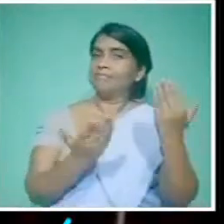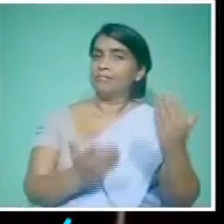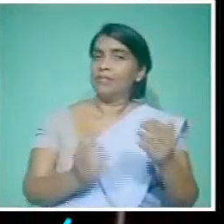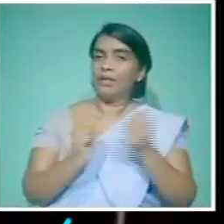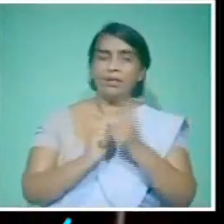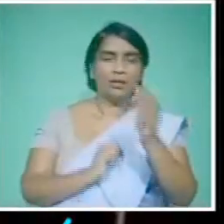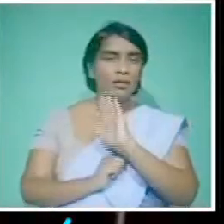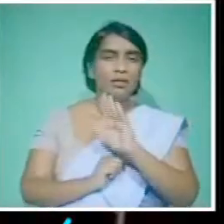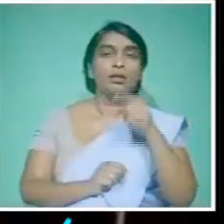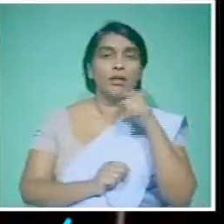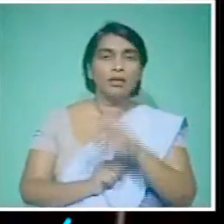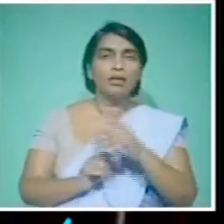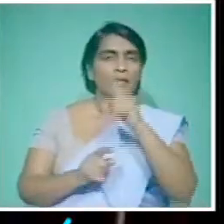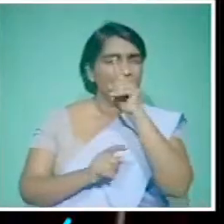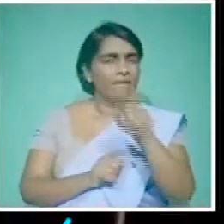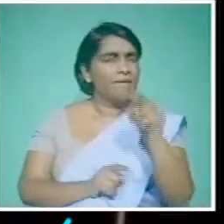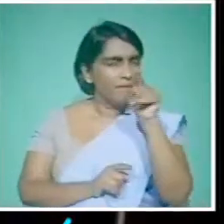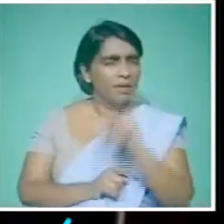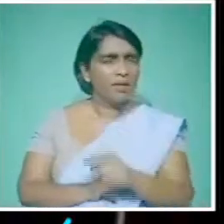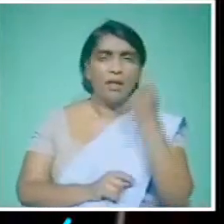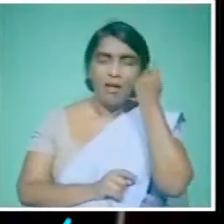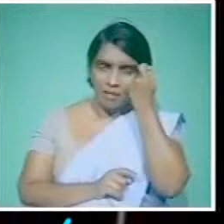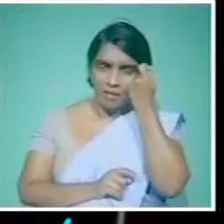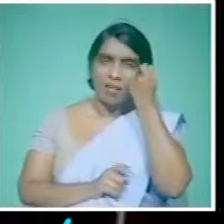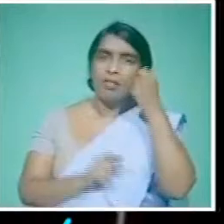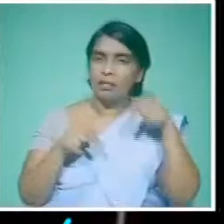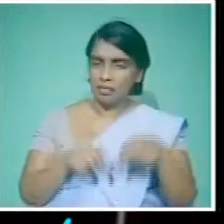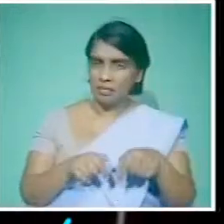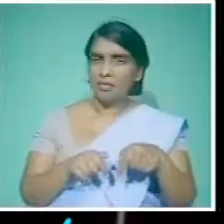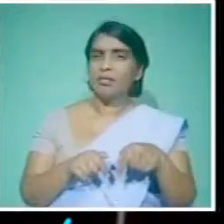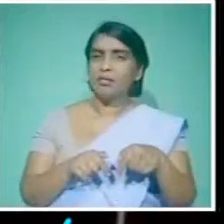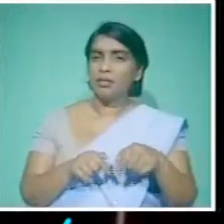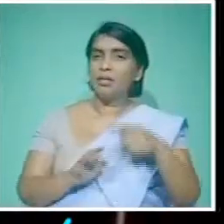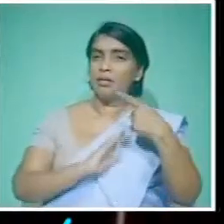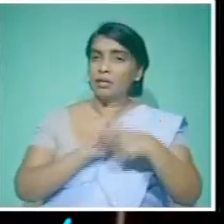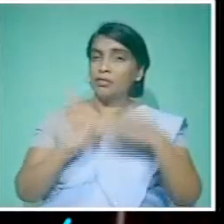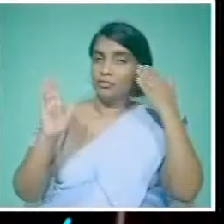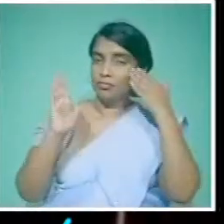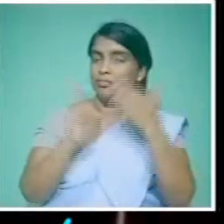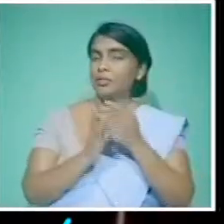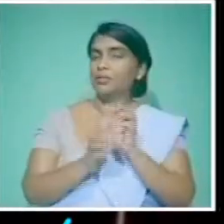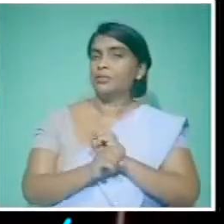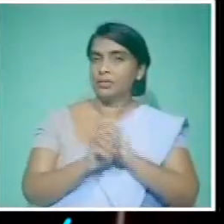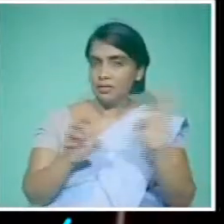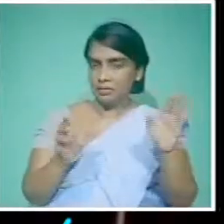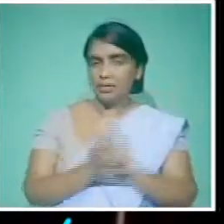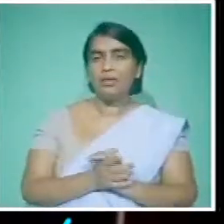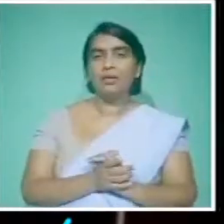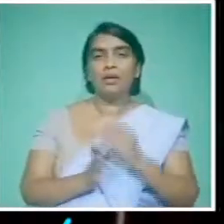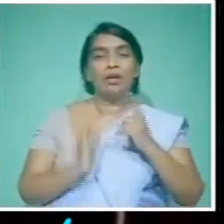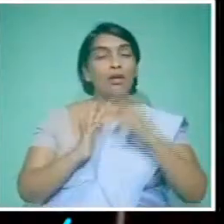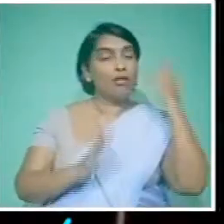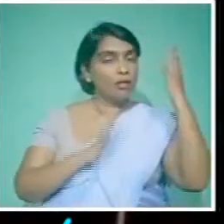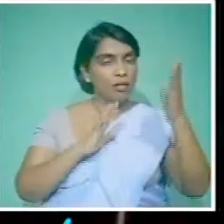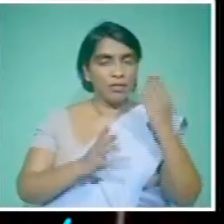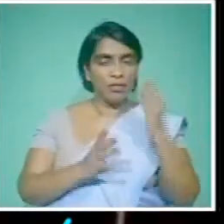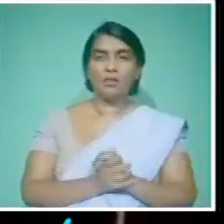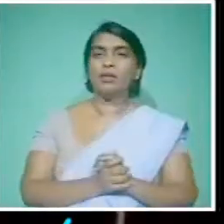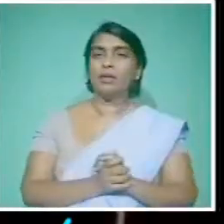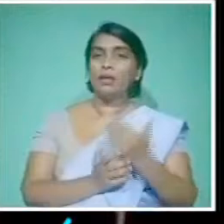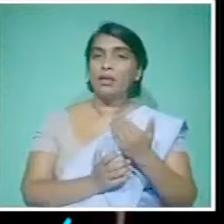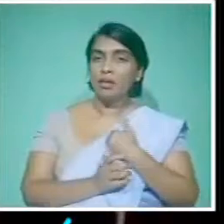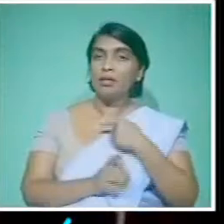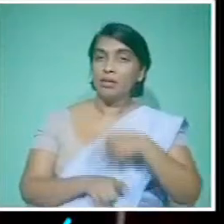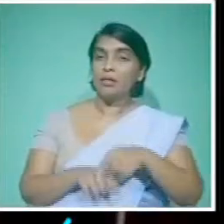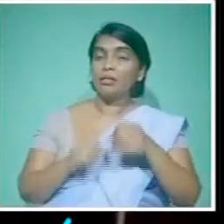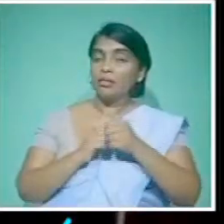දේවල් කරන්න එපා මේ වැරදි මතයක් දැනටත් මේ රට ගැන ගිහිලා තියෙන්නේ ජාත්‍යන්තරයට අපිට